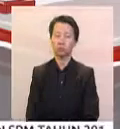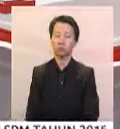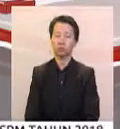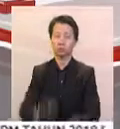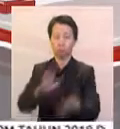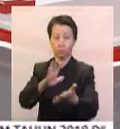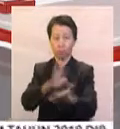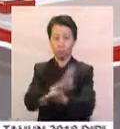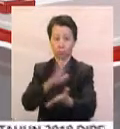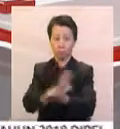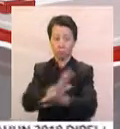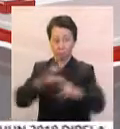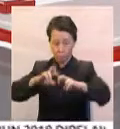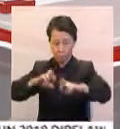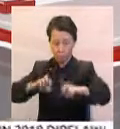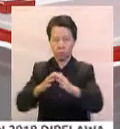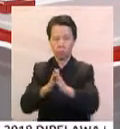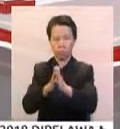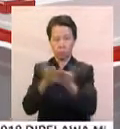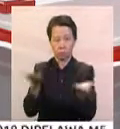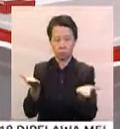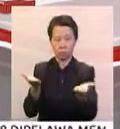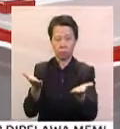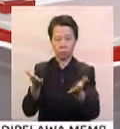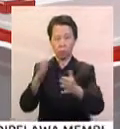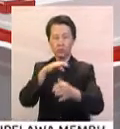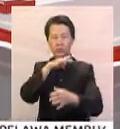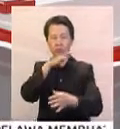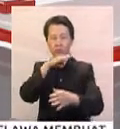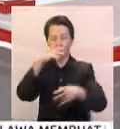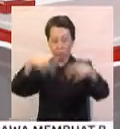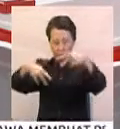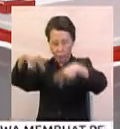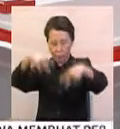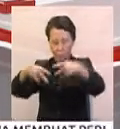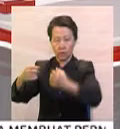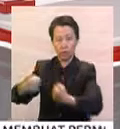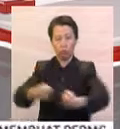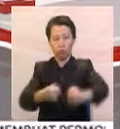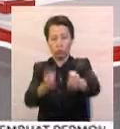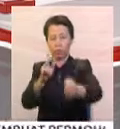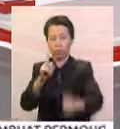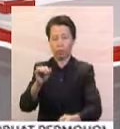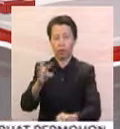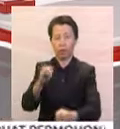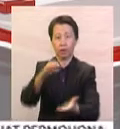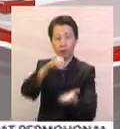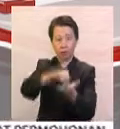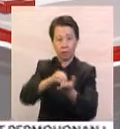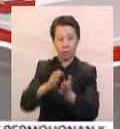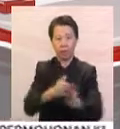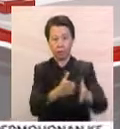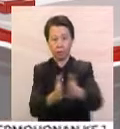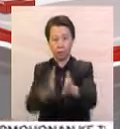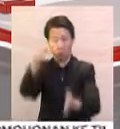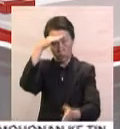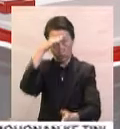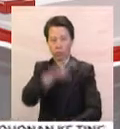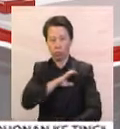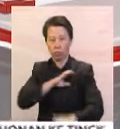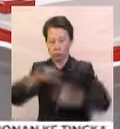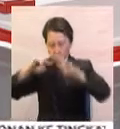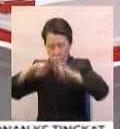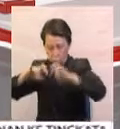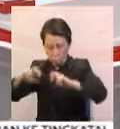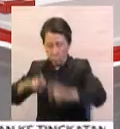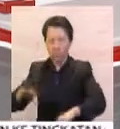Kertas siasatan telah dibuka pihak polis berhubung pencemaran sisa kimia di Sungai Kim Kim, Pasir Gudang. Polis sedang memperhebat siasatan